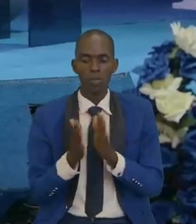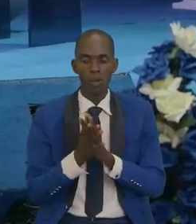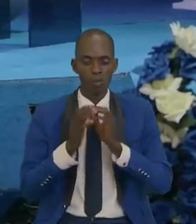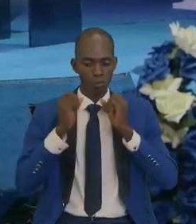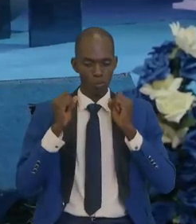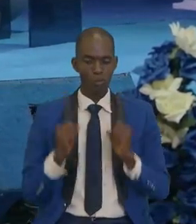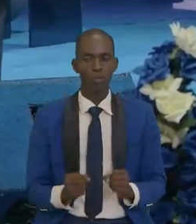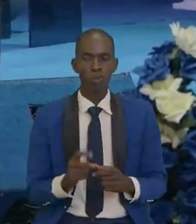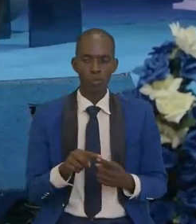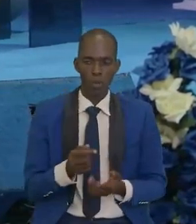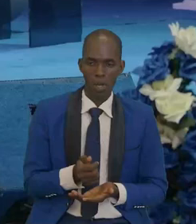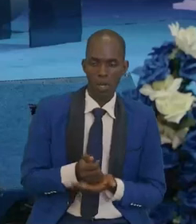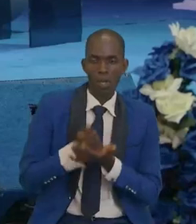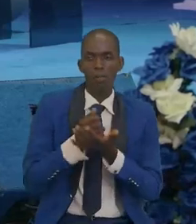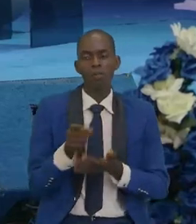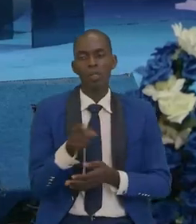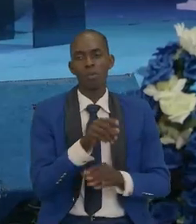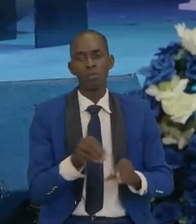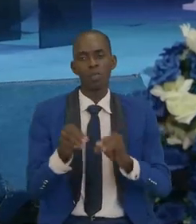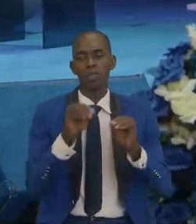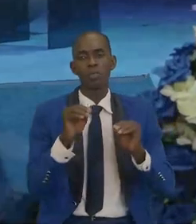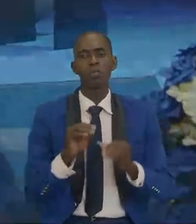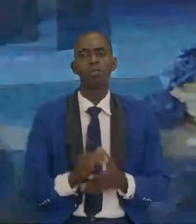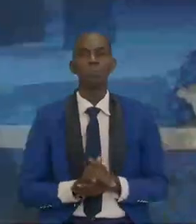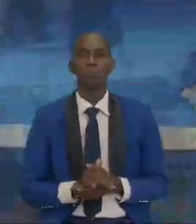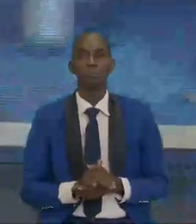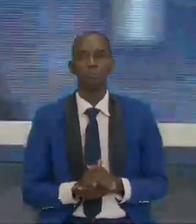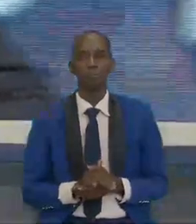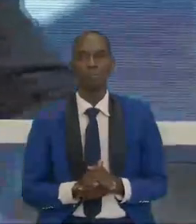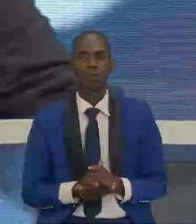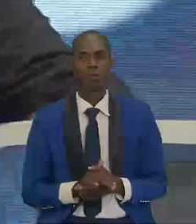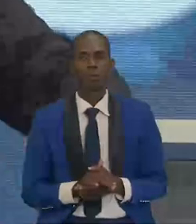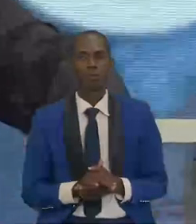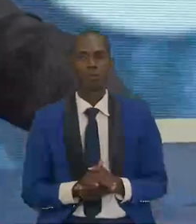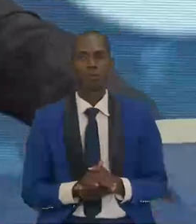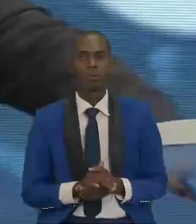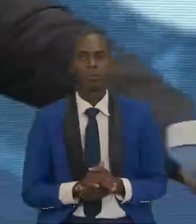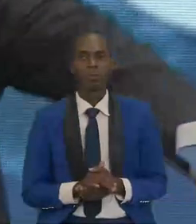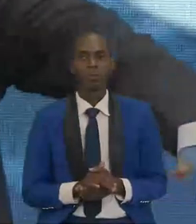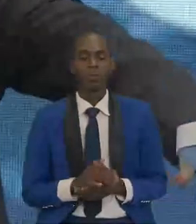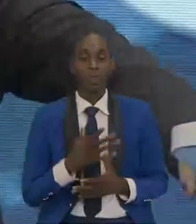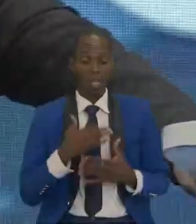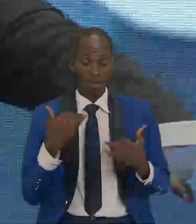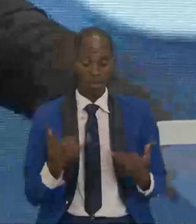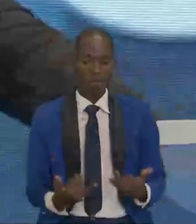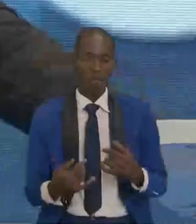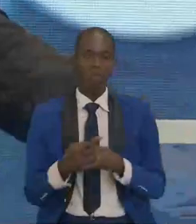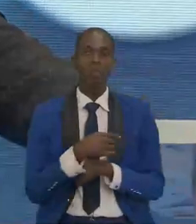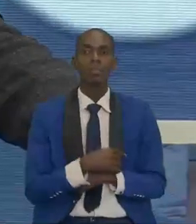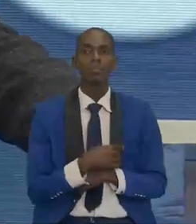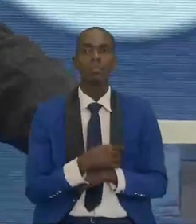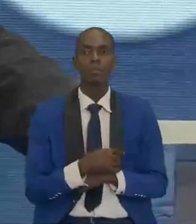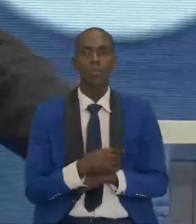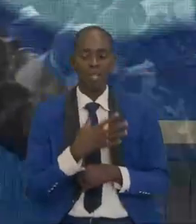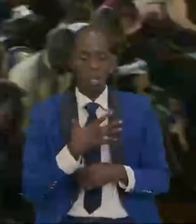leur épine dorsale forte et redressée et renforcée pour soutenir le